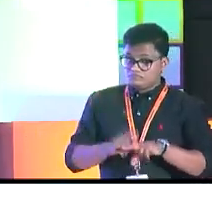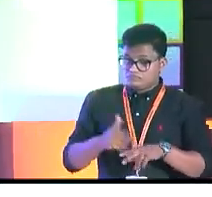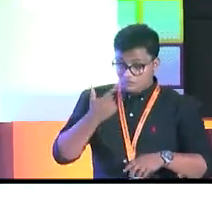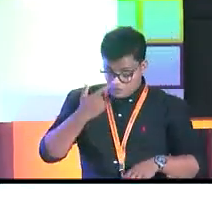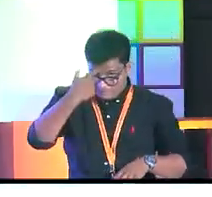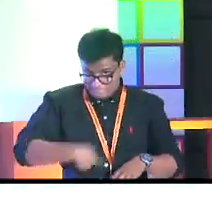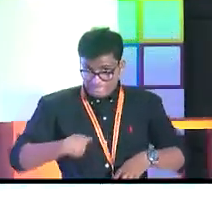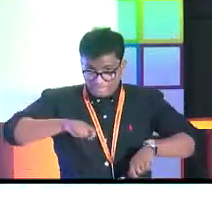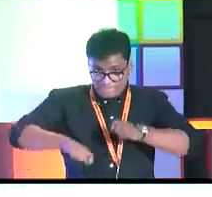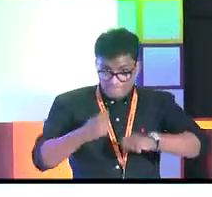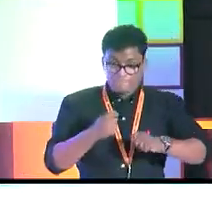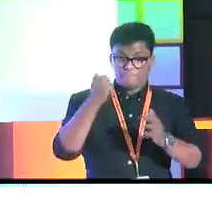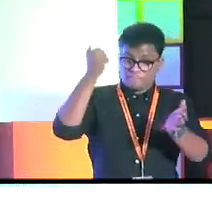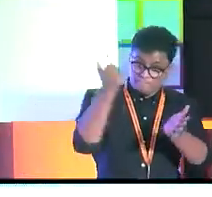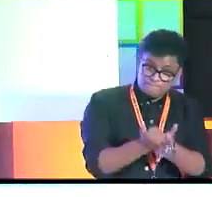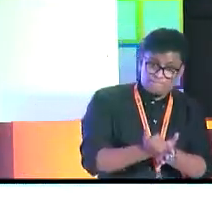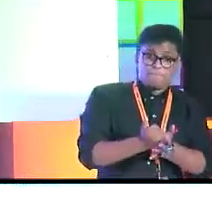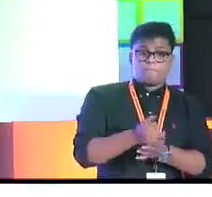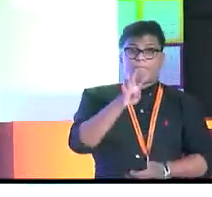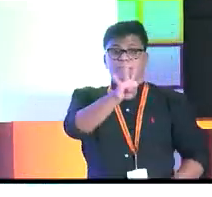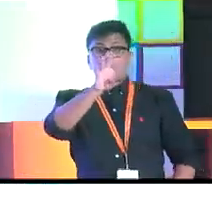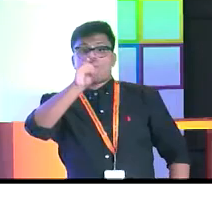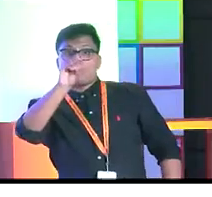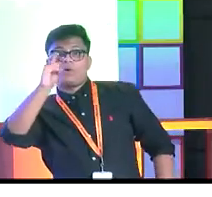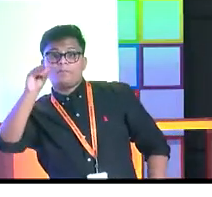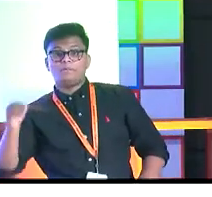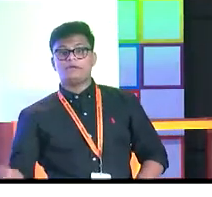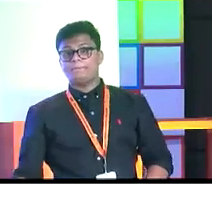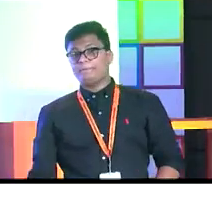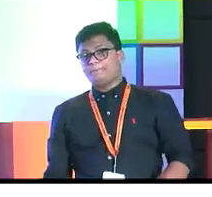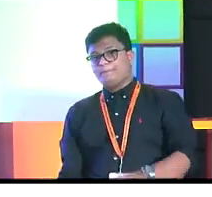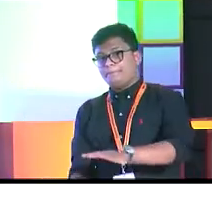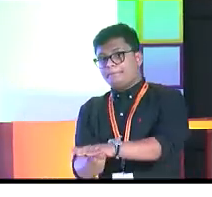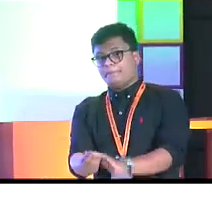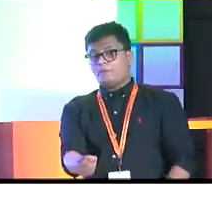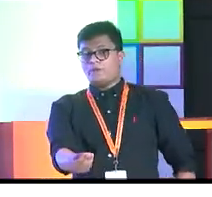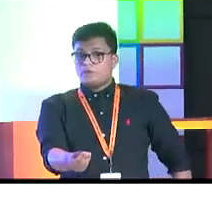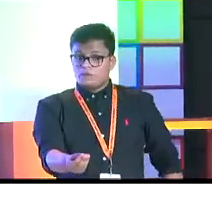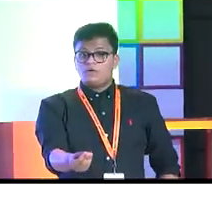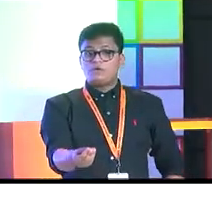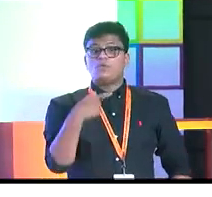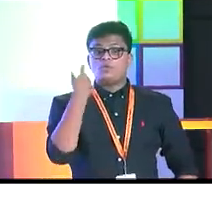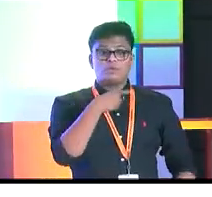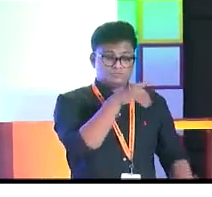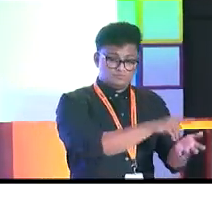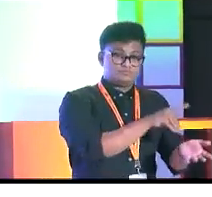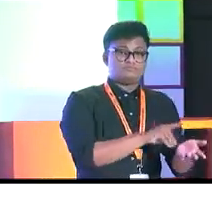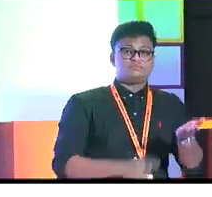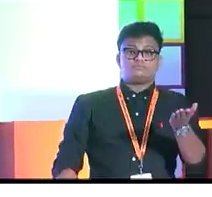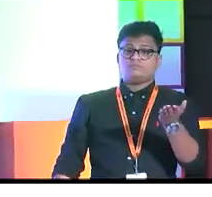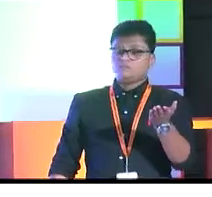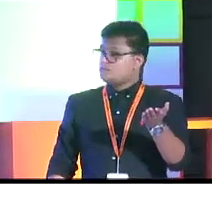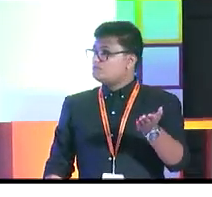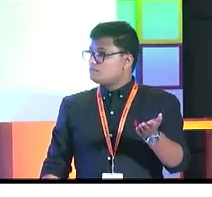ऑपरेटेड दैट पर्सन हैड टू पे 400 रुपीज़ एज ब्राइब टू द लोकल सिस्टम एंड द डॉक्टर और हमारे घर में